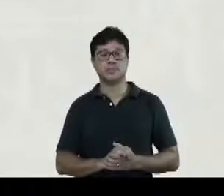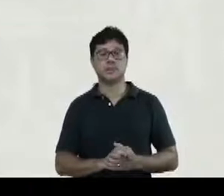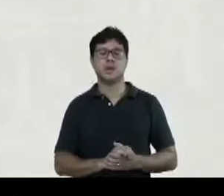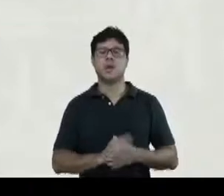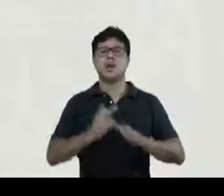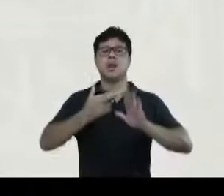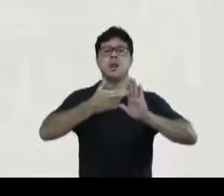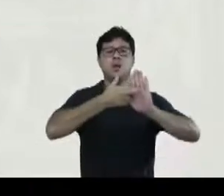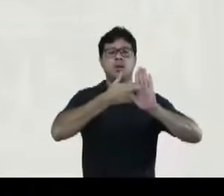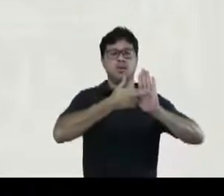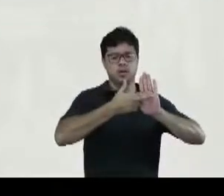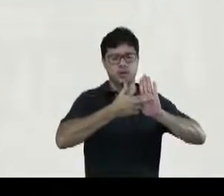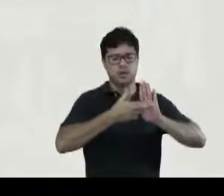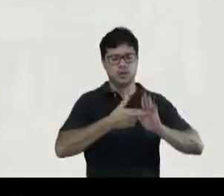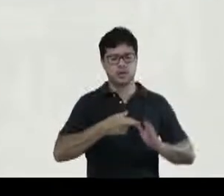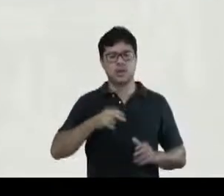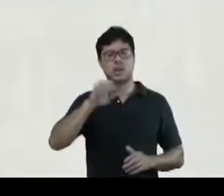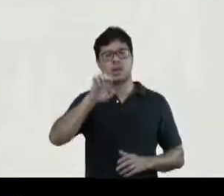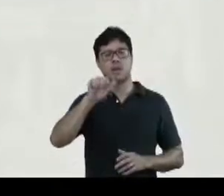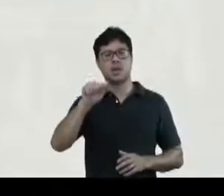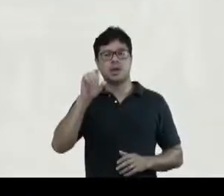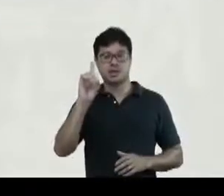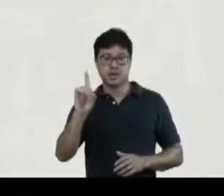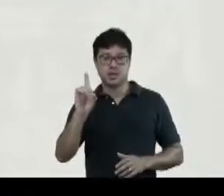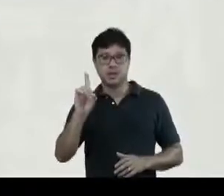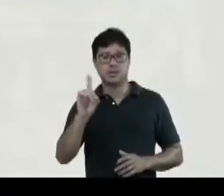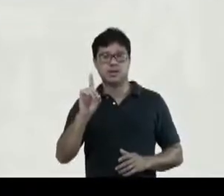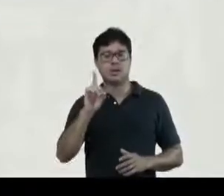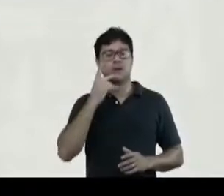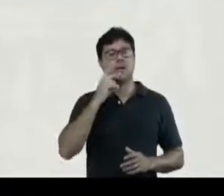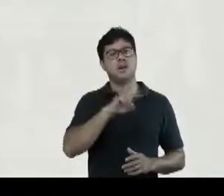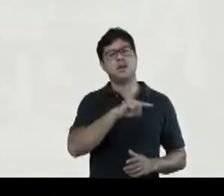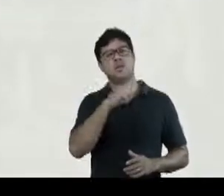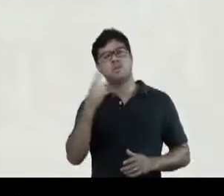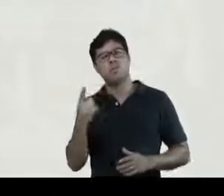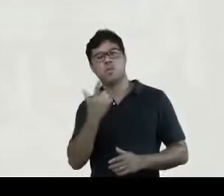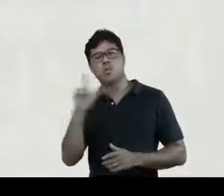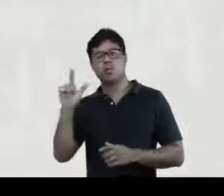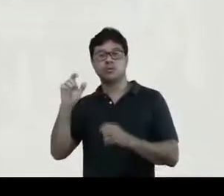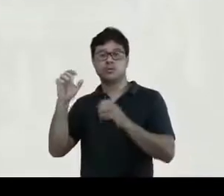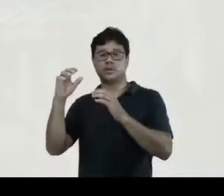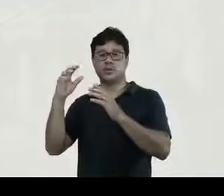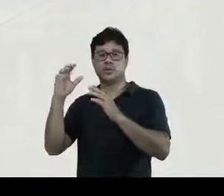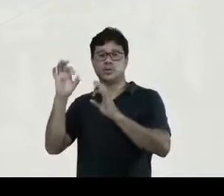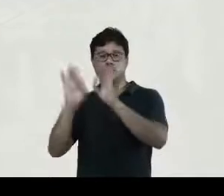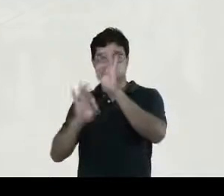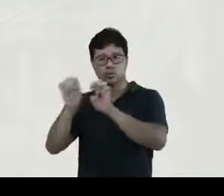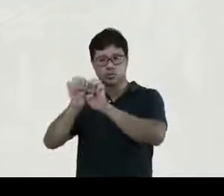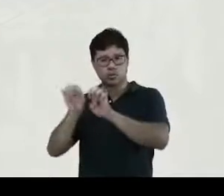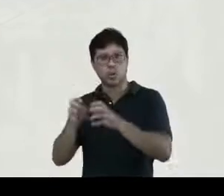komplexe hierarchische Strukturen definierte EAD-Standard eine Rolle.